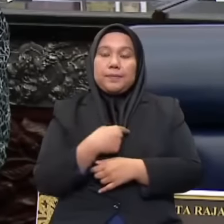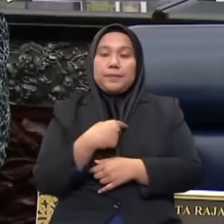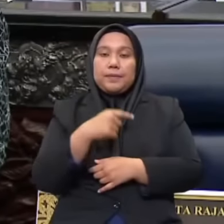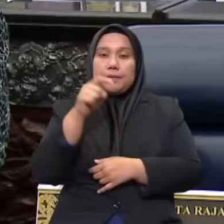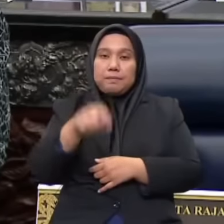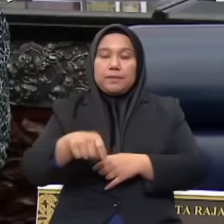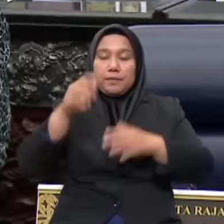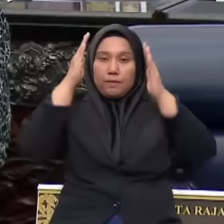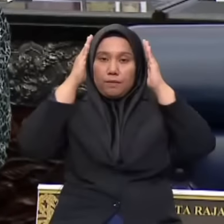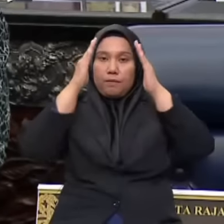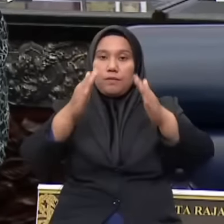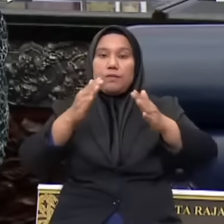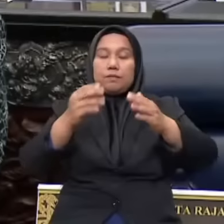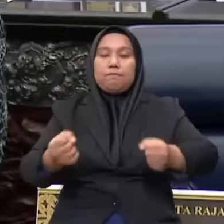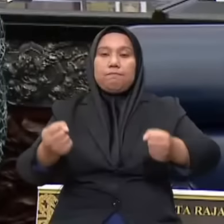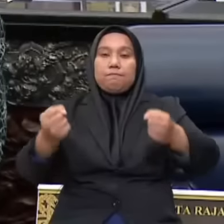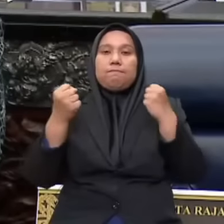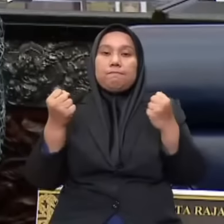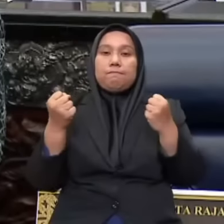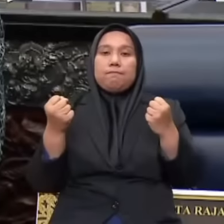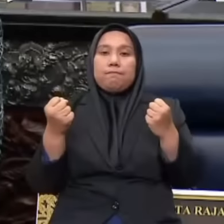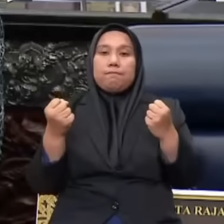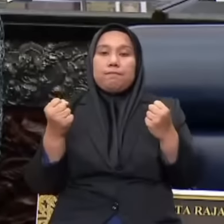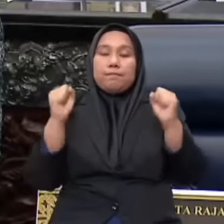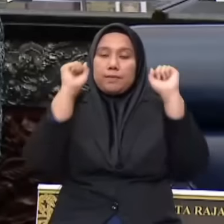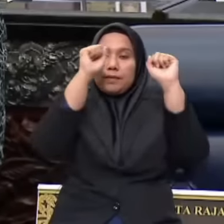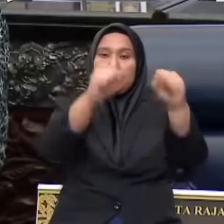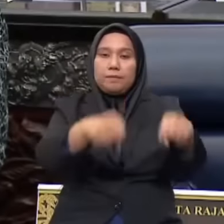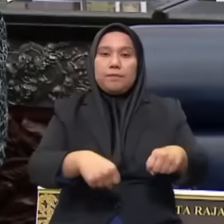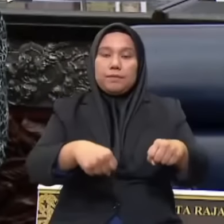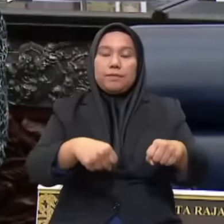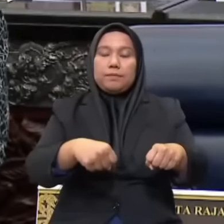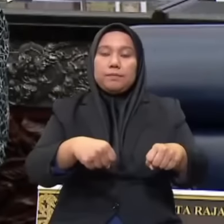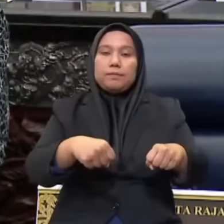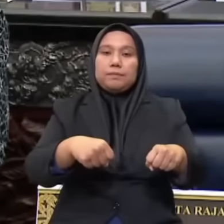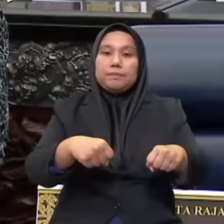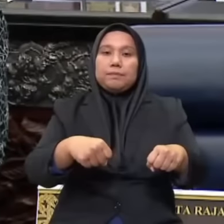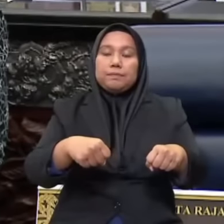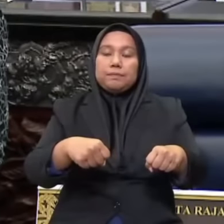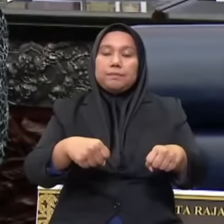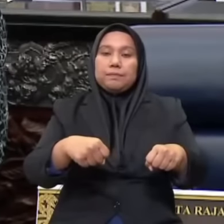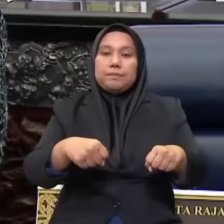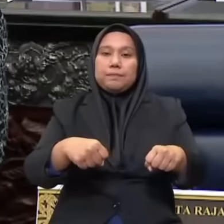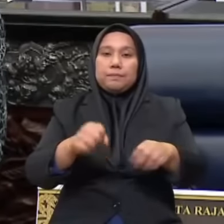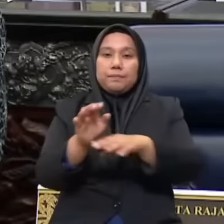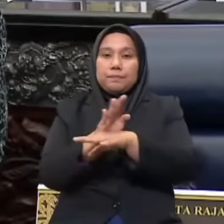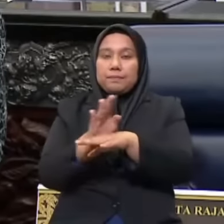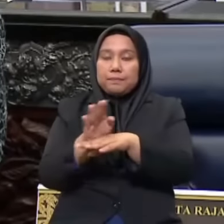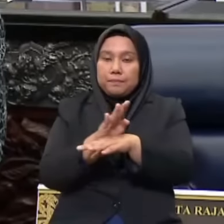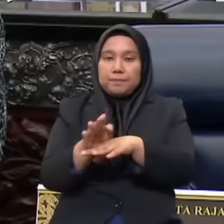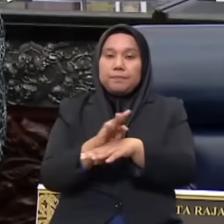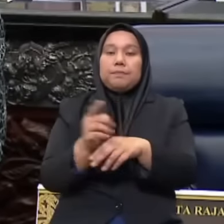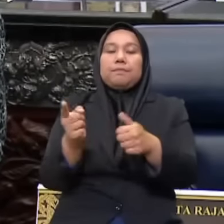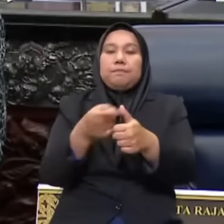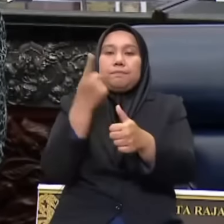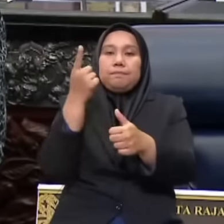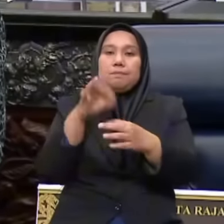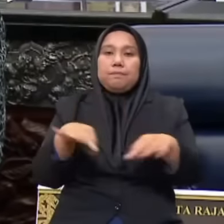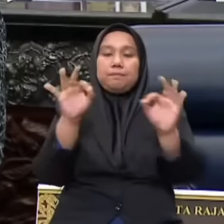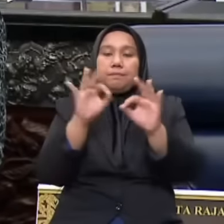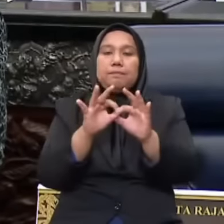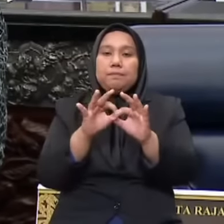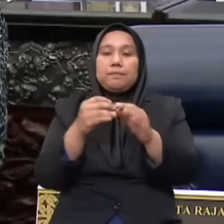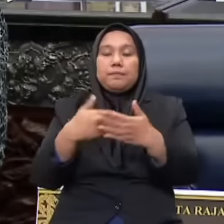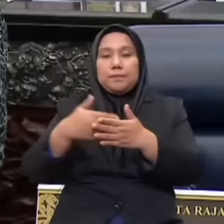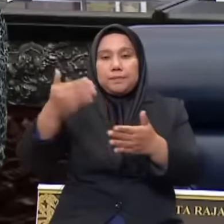memberi tumpuan untuk memperkasakan kemampuan dan kebolehan niaga kita terlebih dahulu sebelum